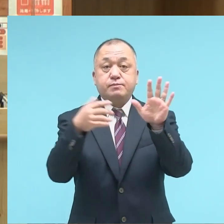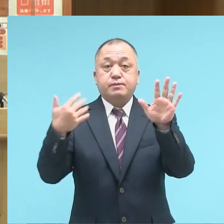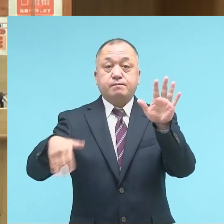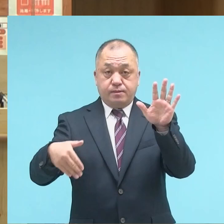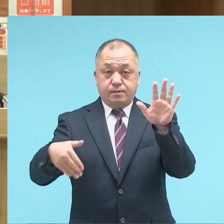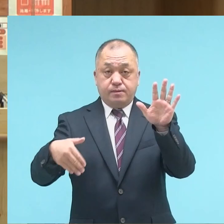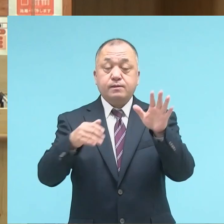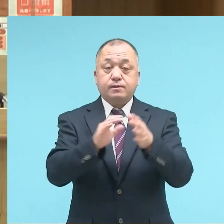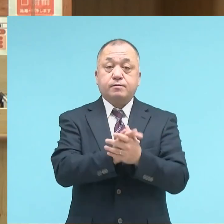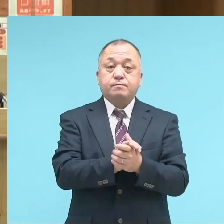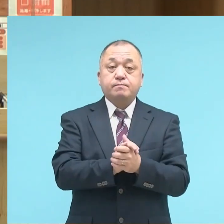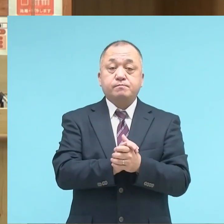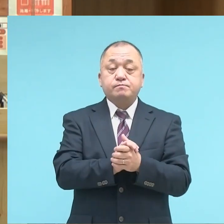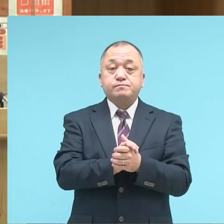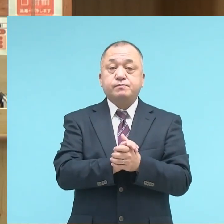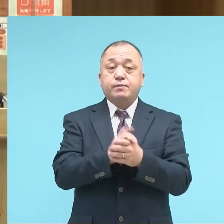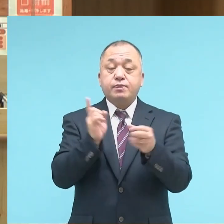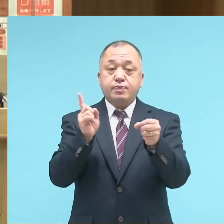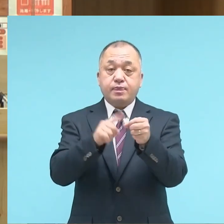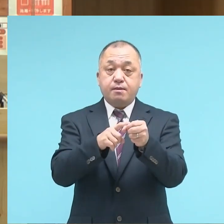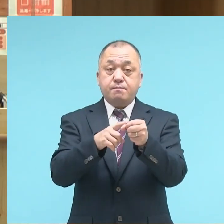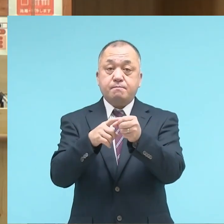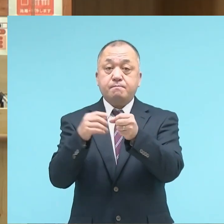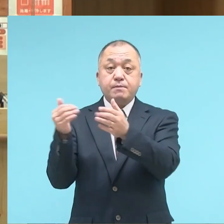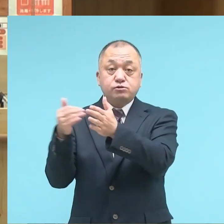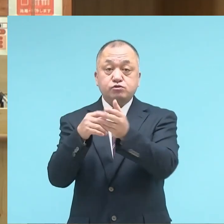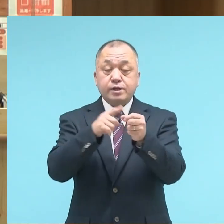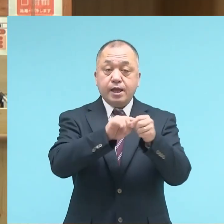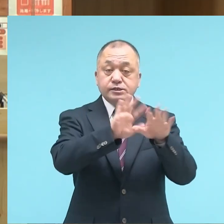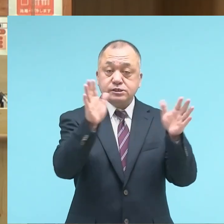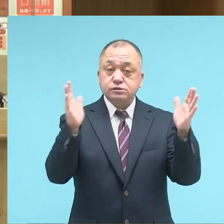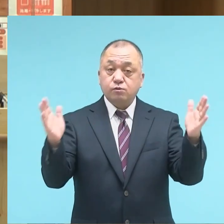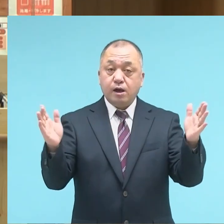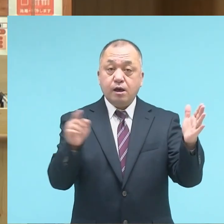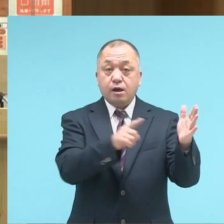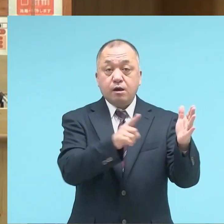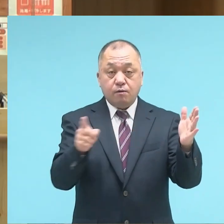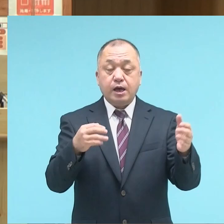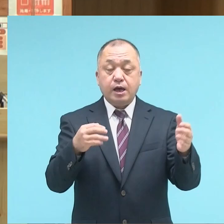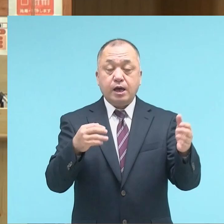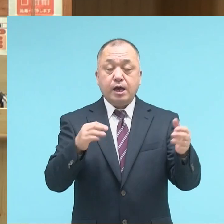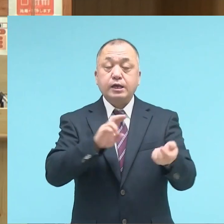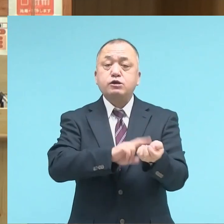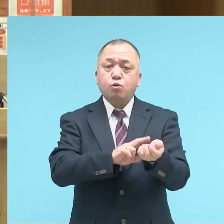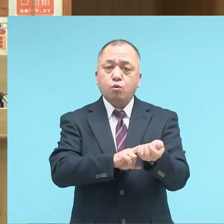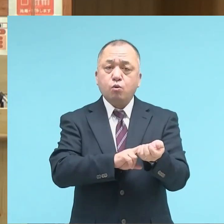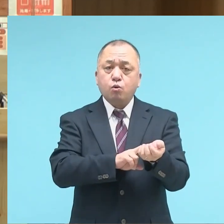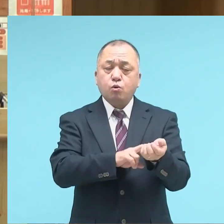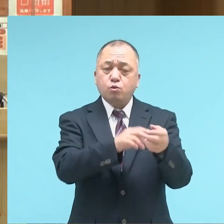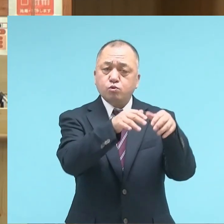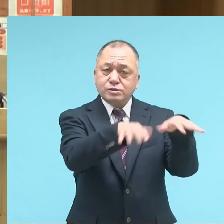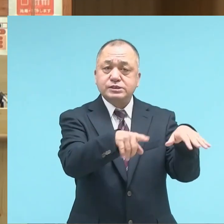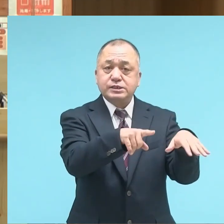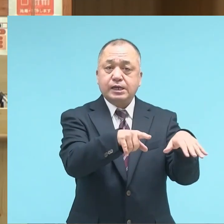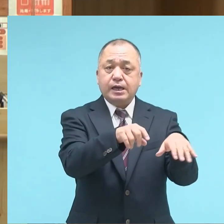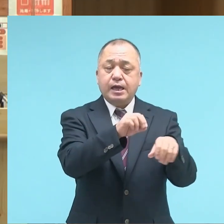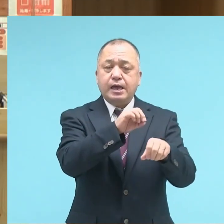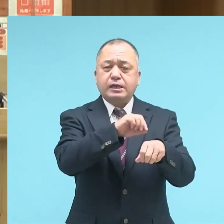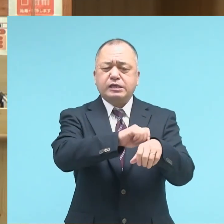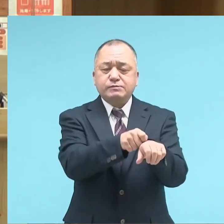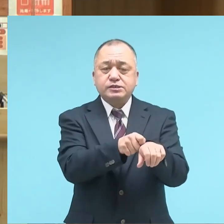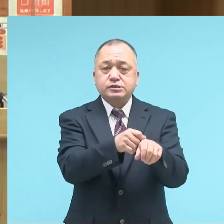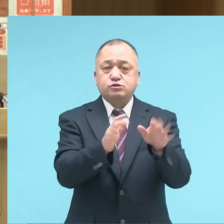況なので、そこは年末年始は非常に我々としては医療提供体制より厳しくなるというふうに